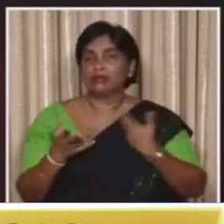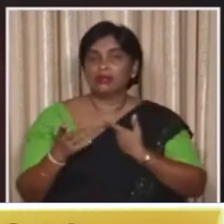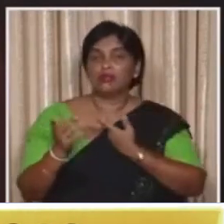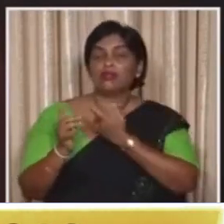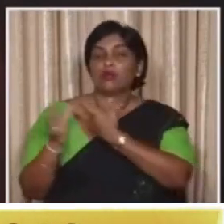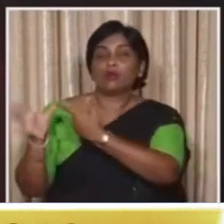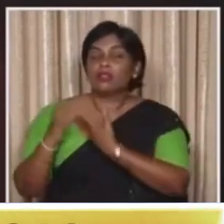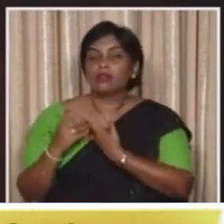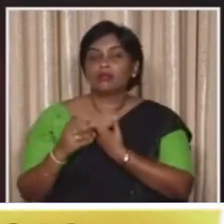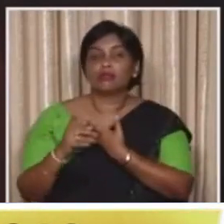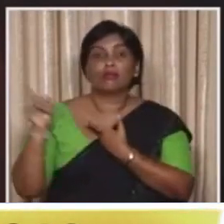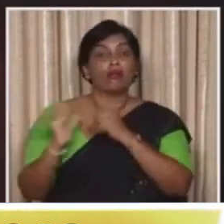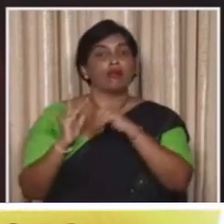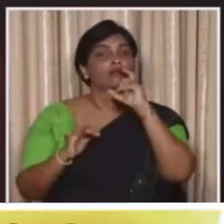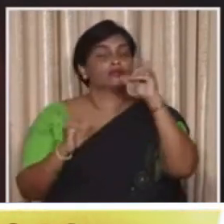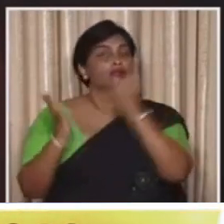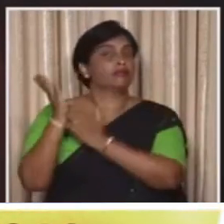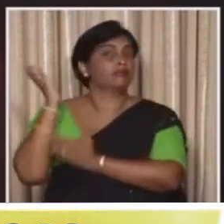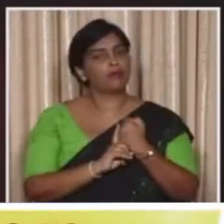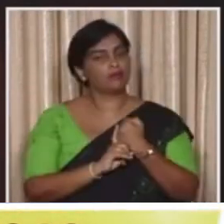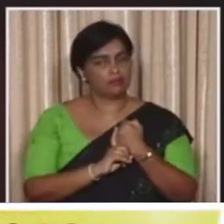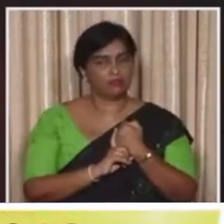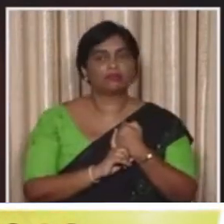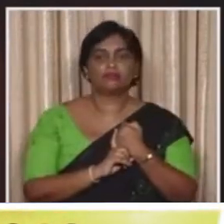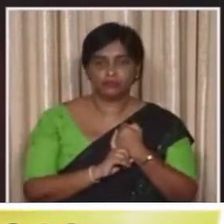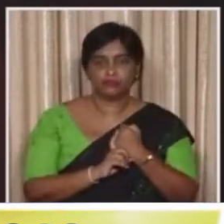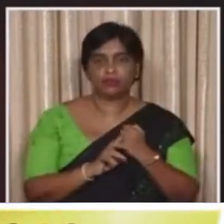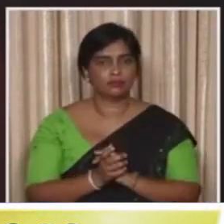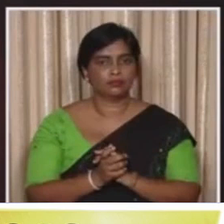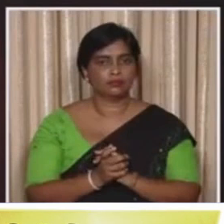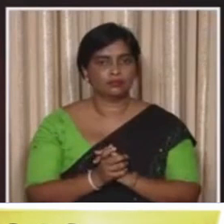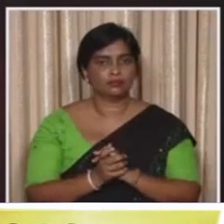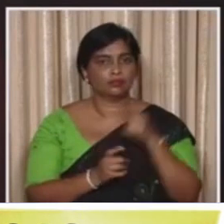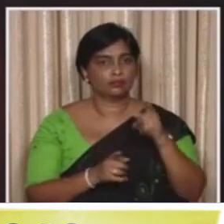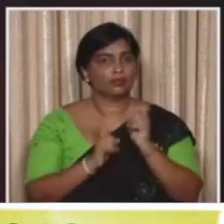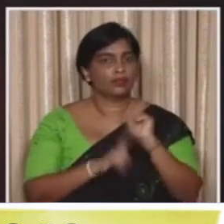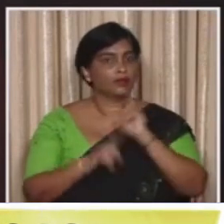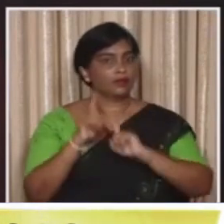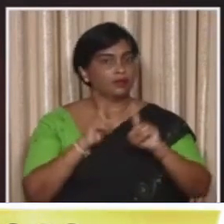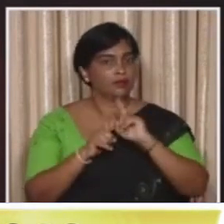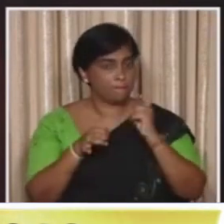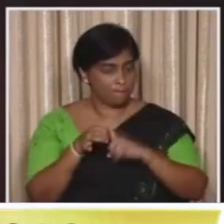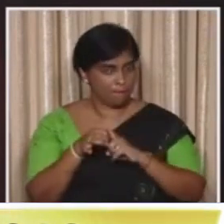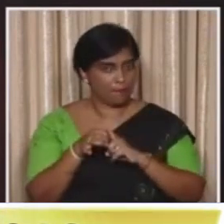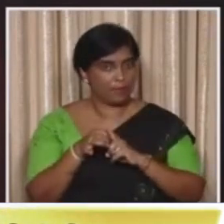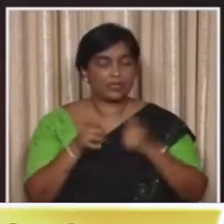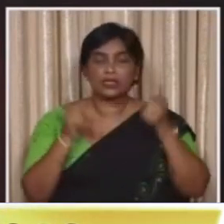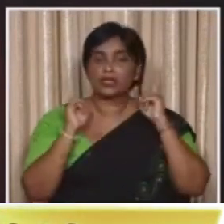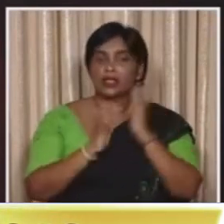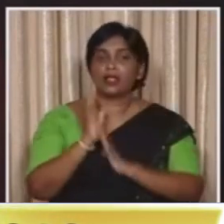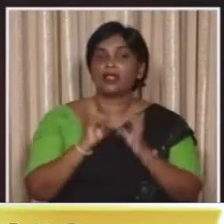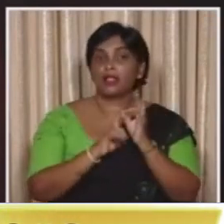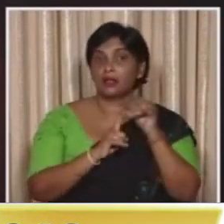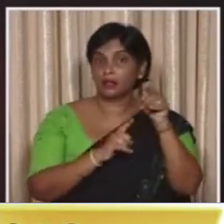ලංකා ක්‍රිකට් එක ලියනවා ඉන්ටර්නැෂනල් ක්‍රිකට් කවුන්සිල් එකට. ඒ වගේම මේකට උත්තර එව්වෙත් නැහැ. මේ පාර්ලිමේන්තුවේ ප්‍රශ්නයකට ක්‍රීඩා ඇමතිවරයා